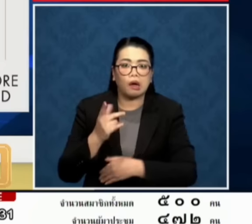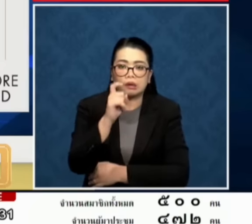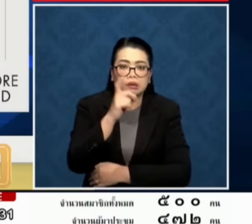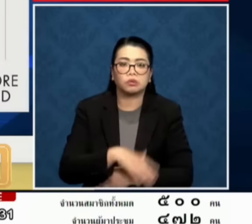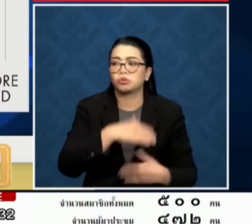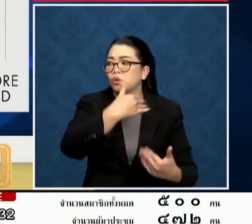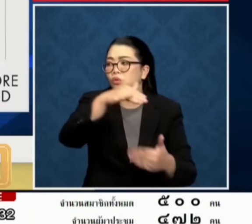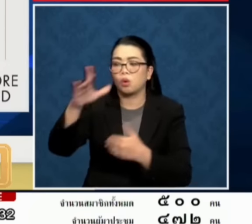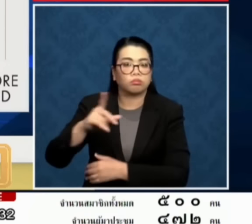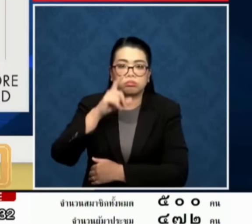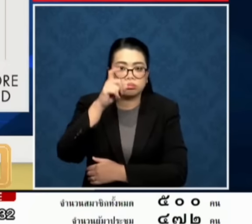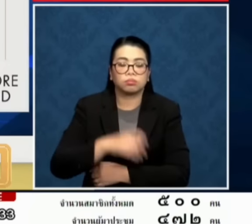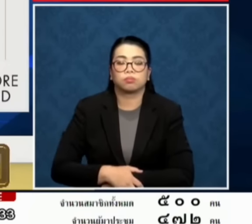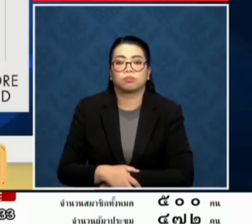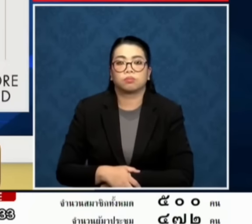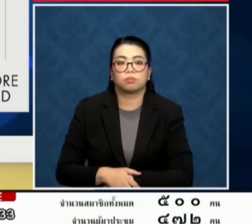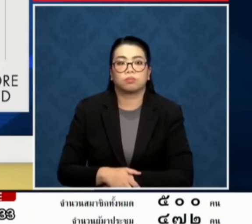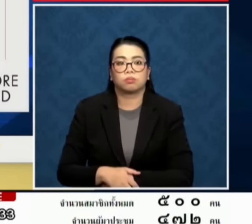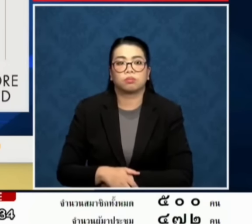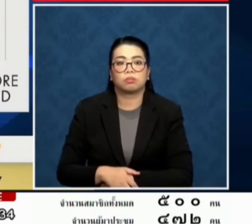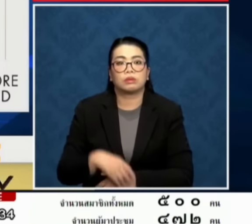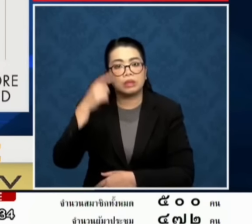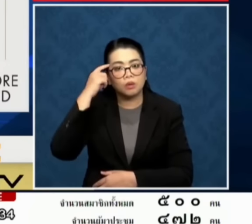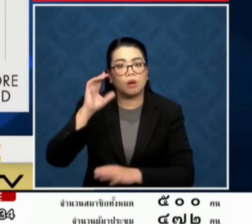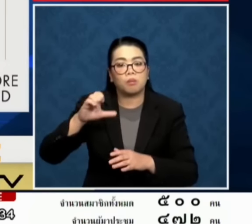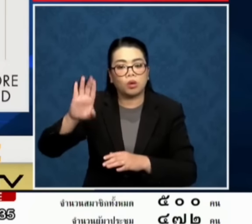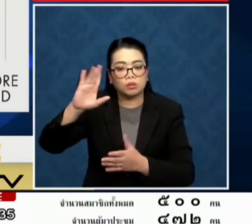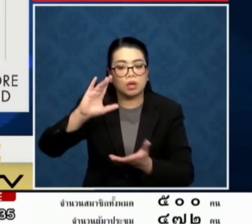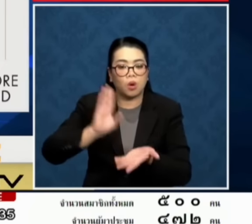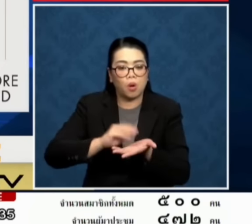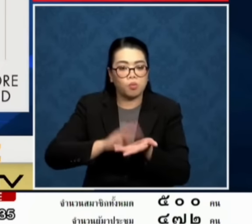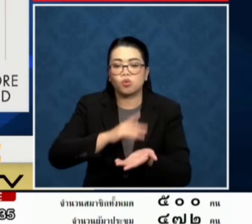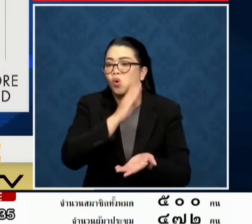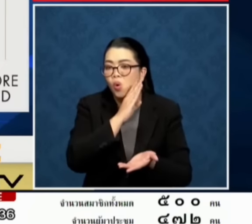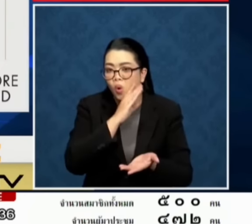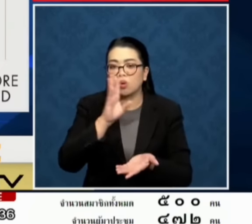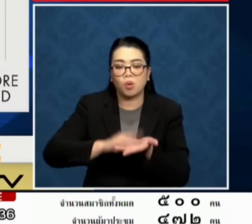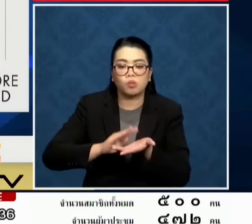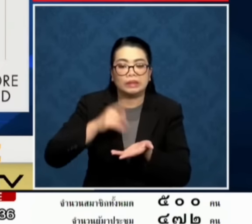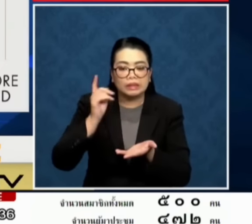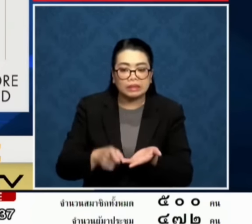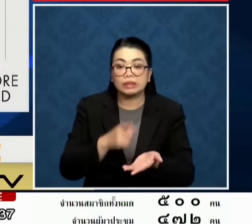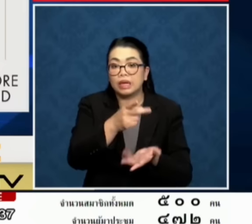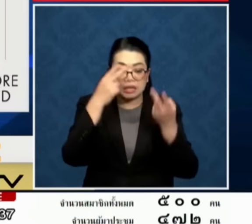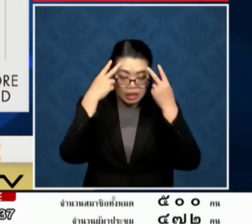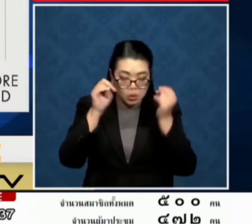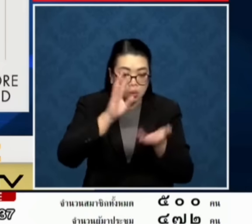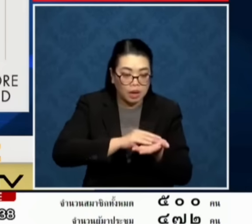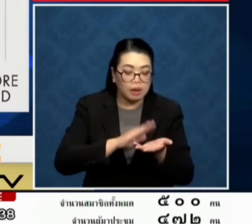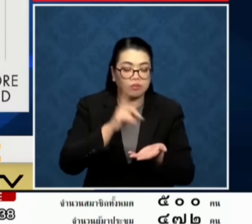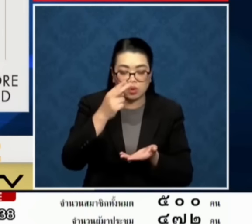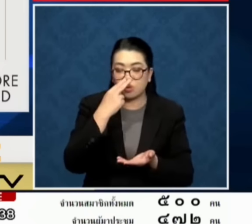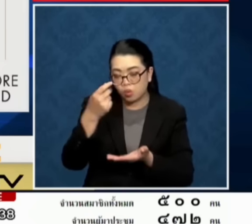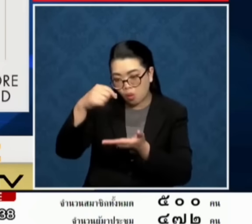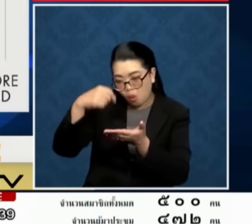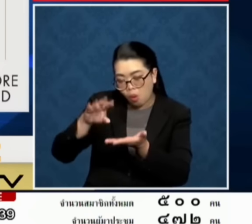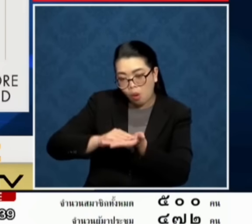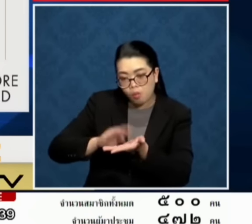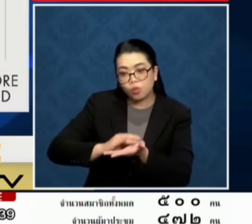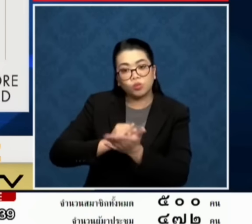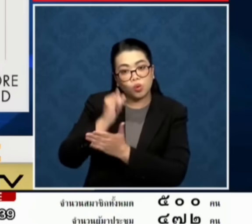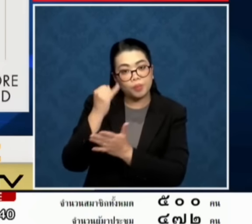ผมเชื่อว่าผู้ประกอบการเนี่ยไม่ได้ให้ข้อมูลไม่จริงแน่ๆนะครับถ้าท่านนายกได้รับรายงานอีกแบบอาจจะต้องไปเช็คว่าข้อมูลที่ท่าน